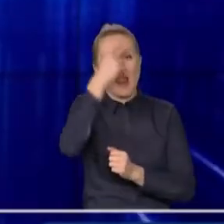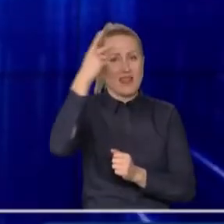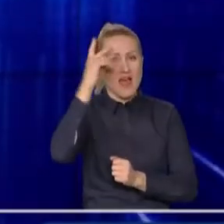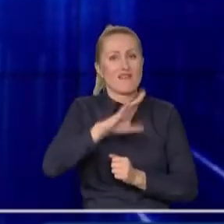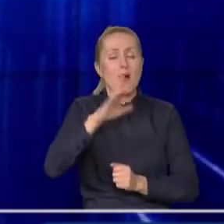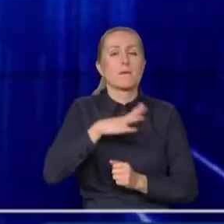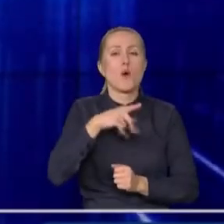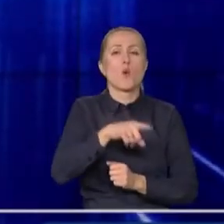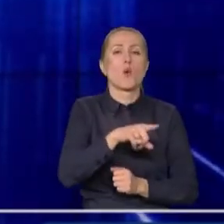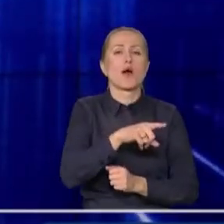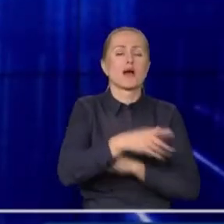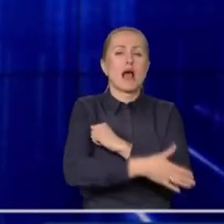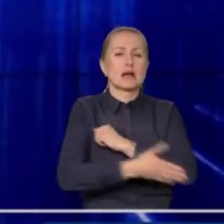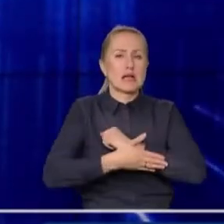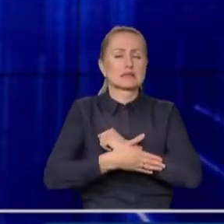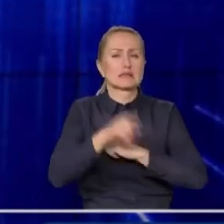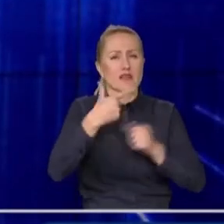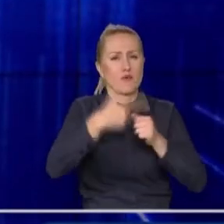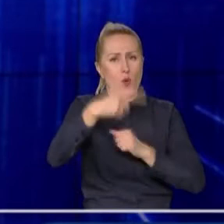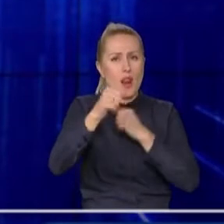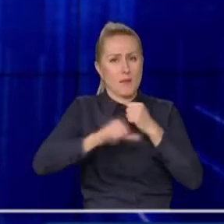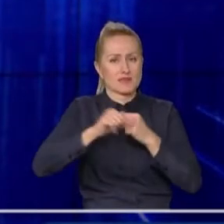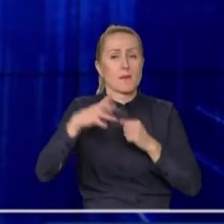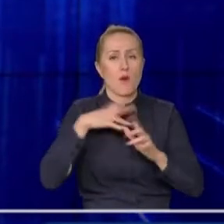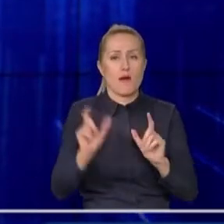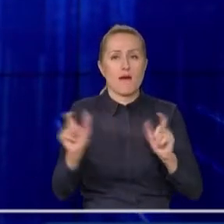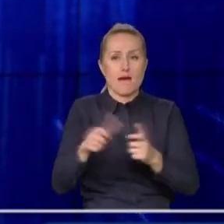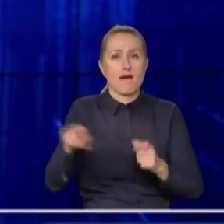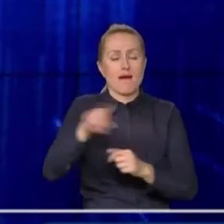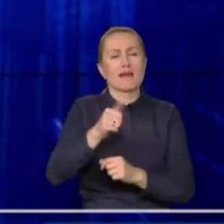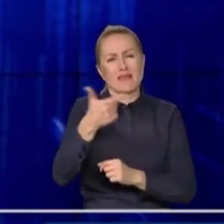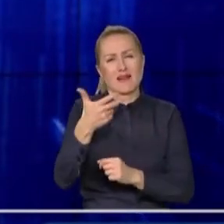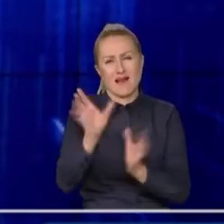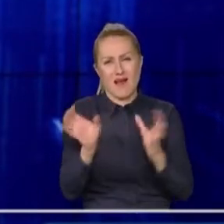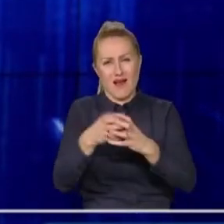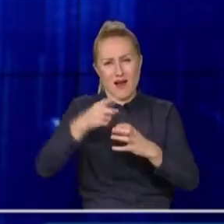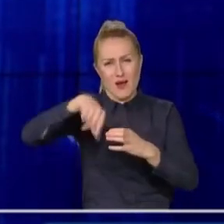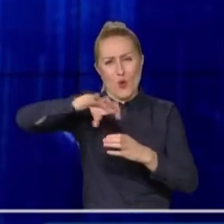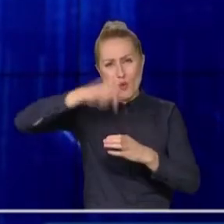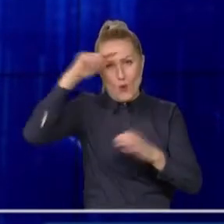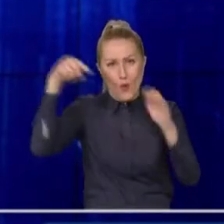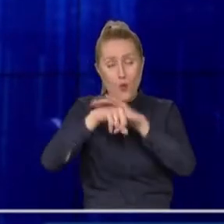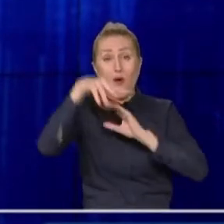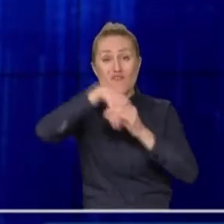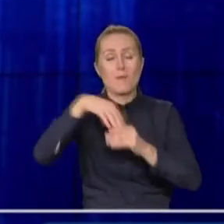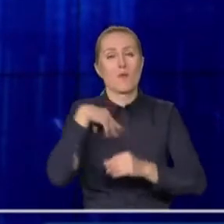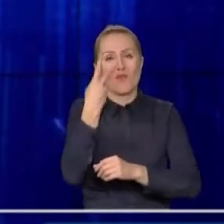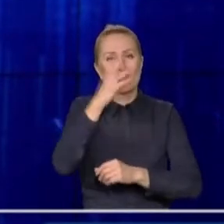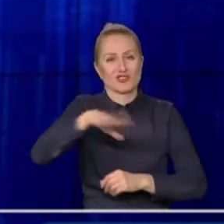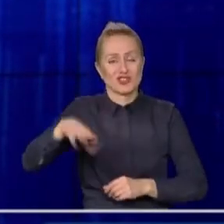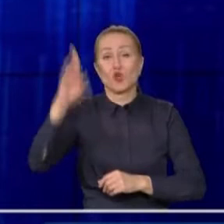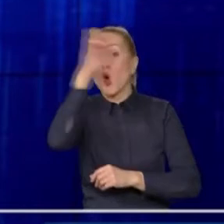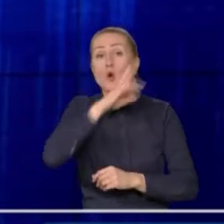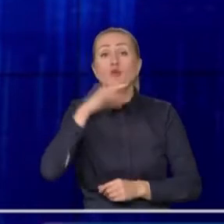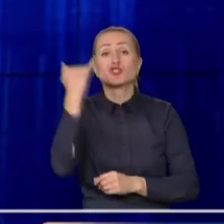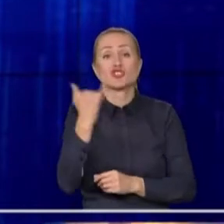placówki w Drustkiennikach 22 lipca zatrzymali kilkunastoosobową grupę uchodźców, gdzie była dwójka dzieci. Rodzice